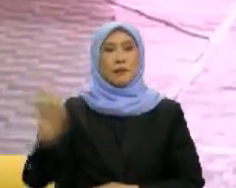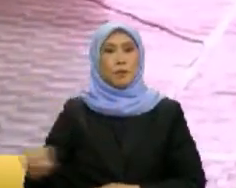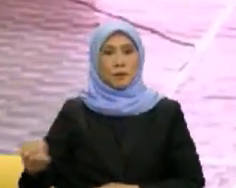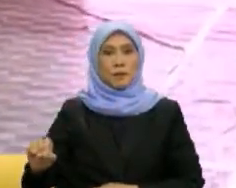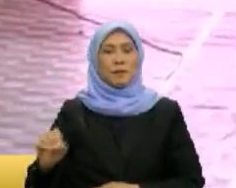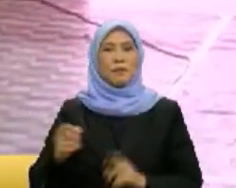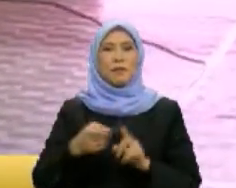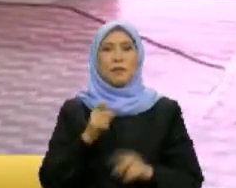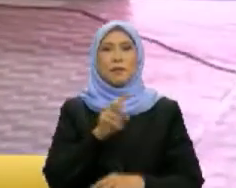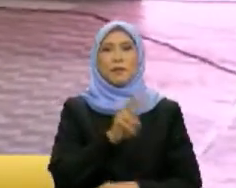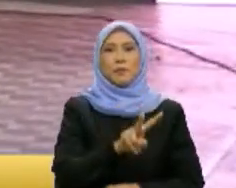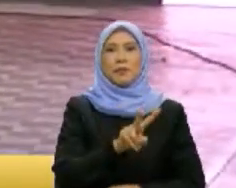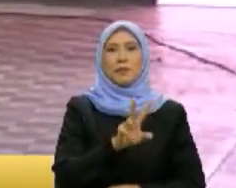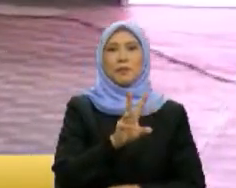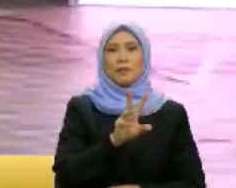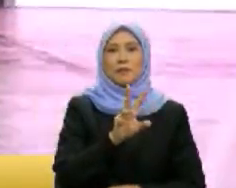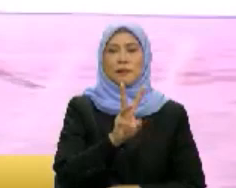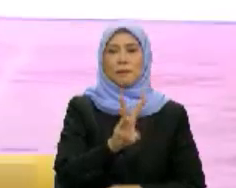76.8% daripada